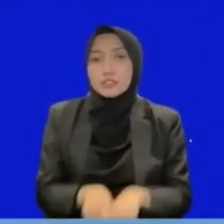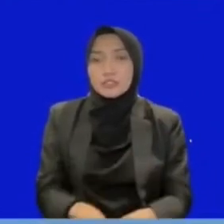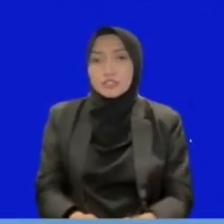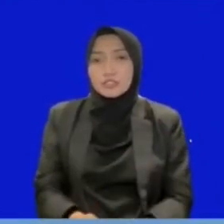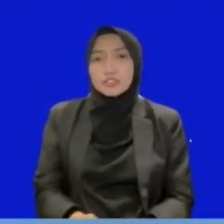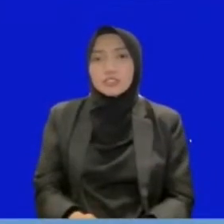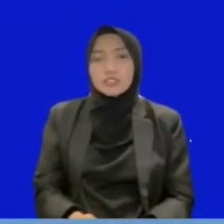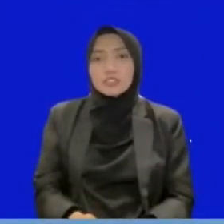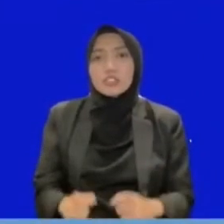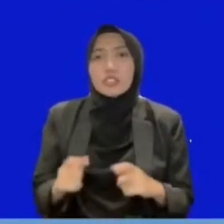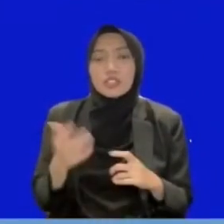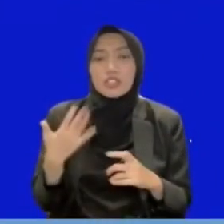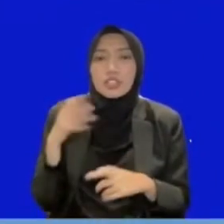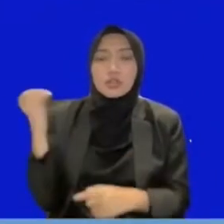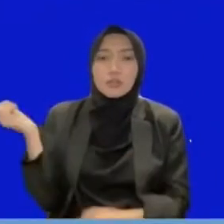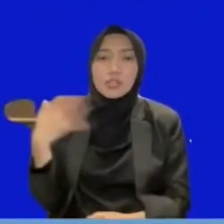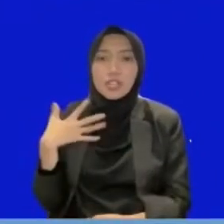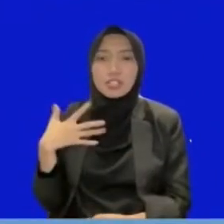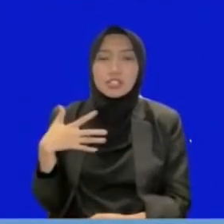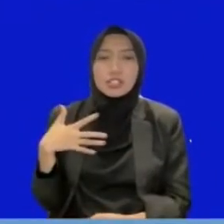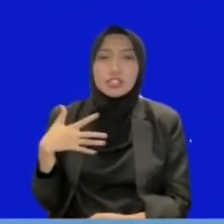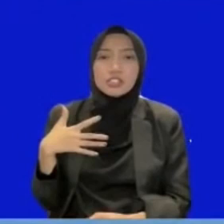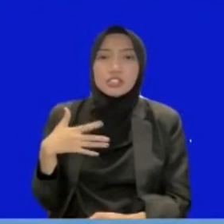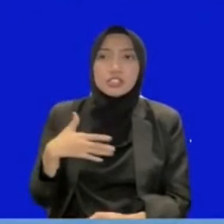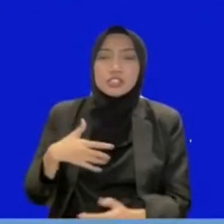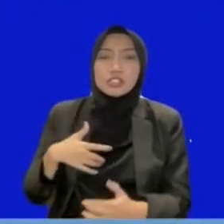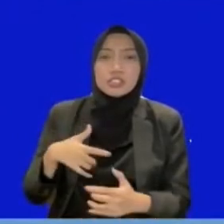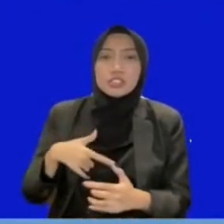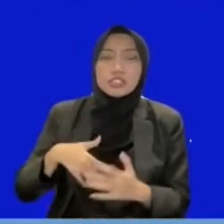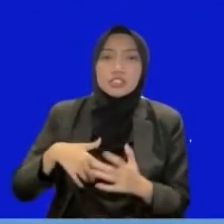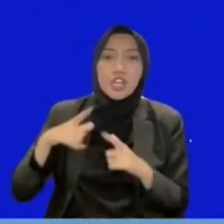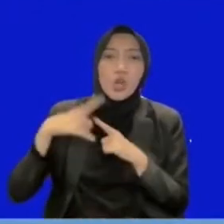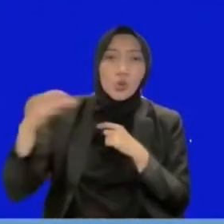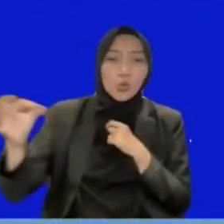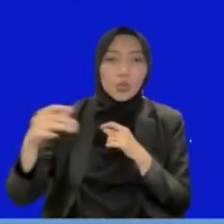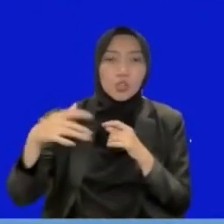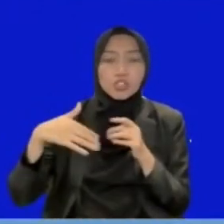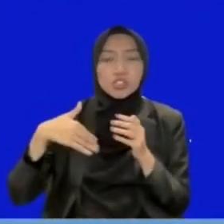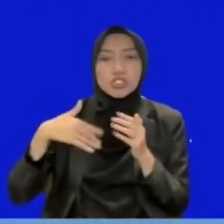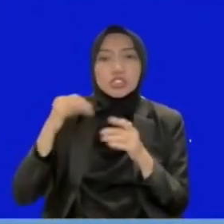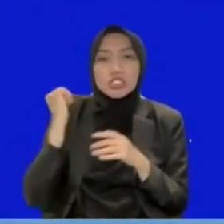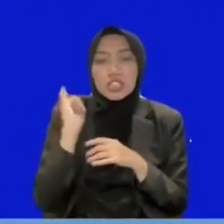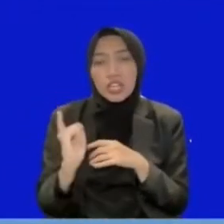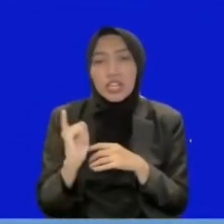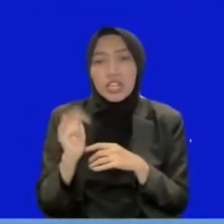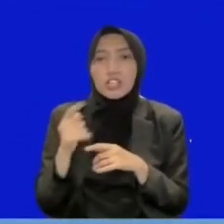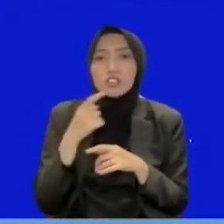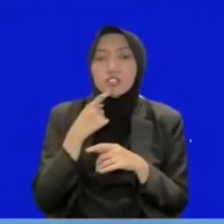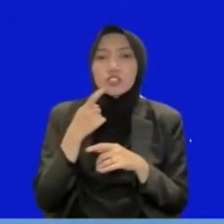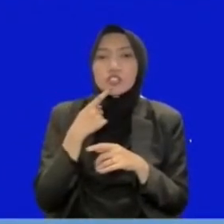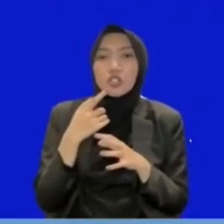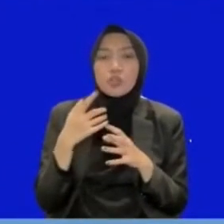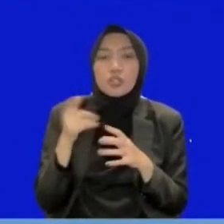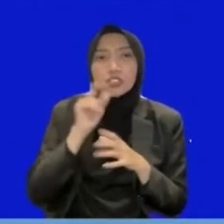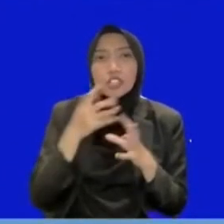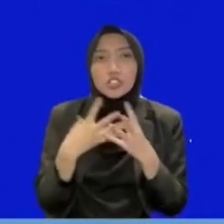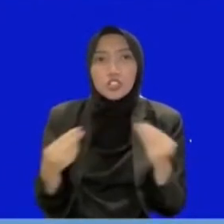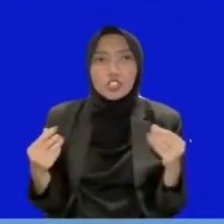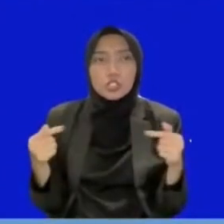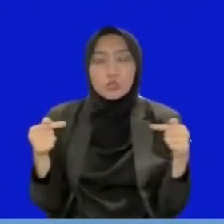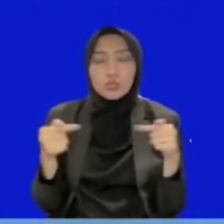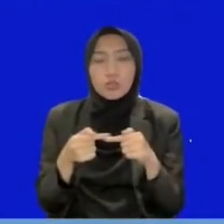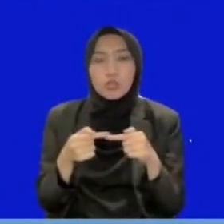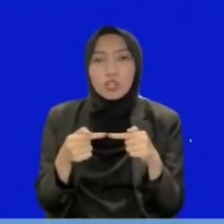ini tadi ada yang bilang jalannya jauh, mungkin jelek juga. Nah, ini yang kita coba win-win solution gitu untuk